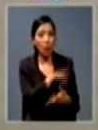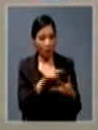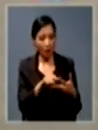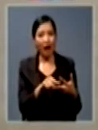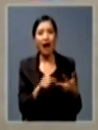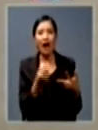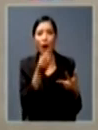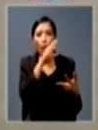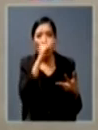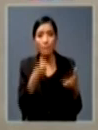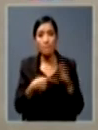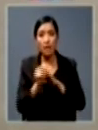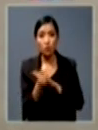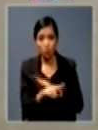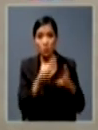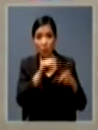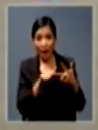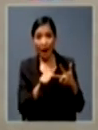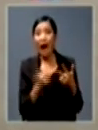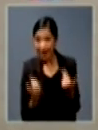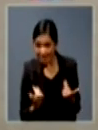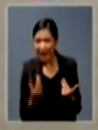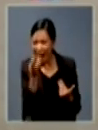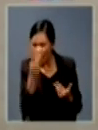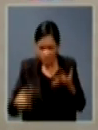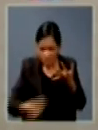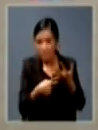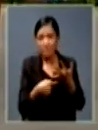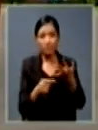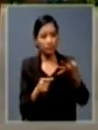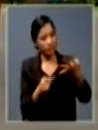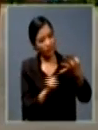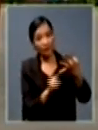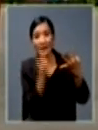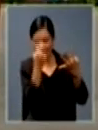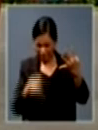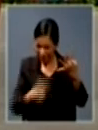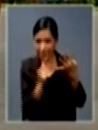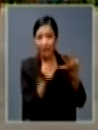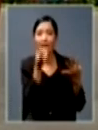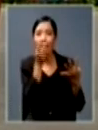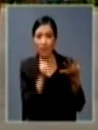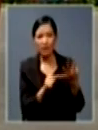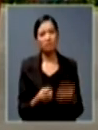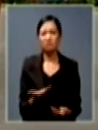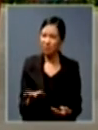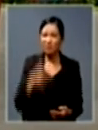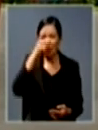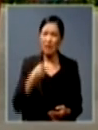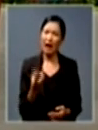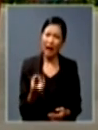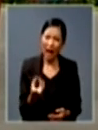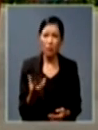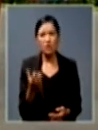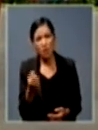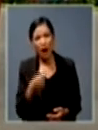หอมปทุมเนี่ยนะคะล่าสุดวันนี้มีอีก1ข้าวก็คือข้าวเหนียว เนื่องจากว่าประเทศไทยมีหลายข้าวพูดง่ายๆนะฮะทำข้าวเหนียวทำข้าวเจ้าข้าวเจ้